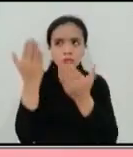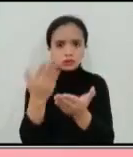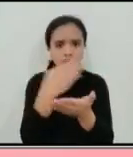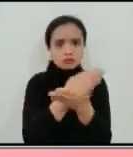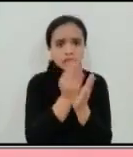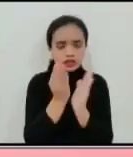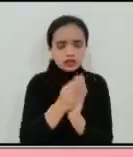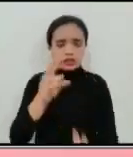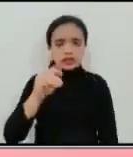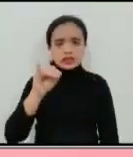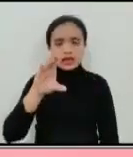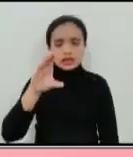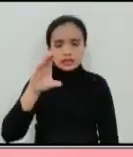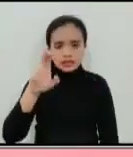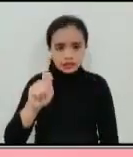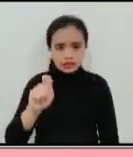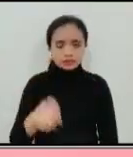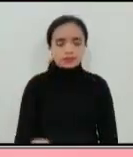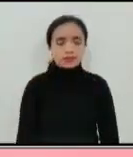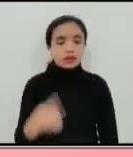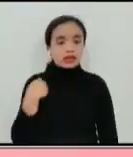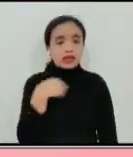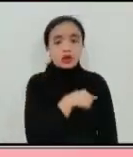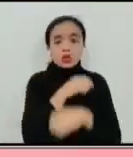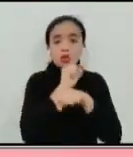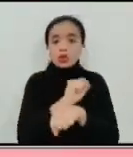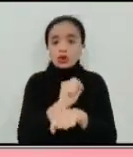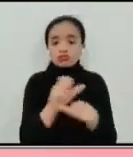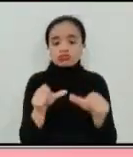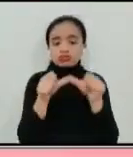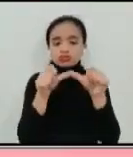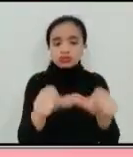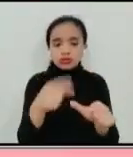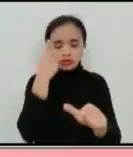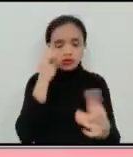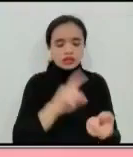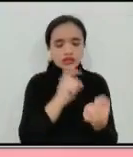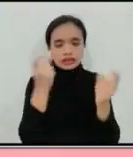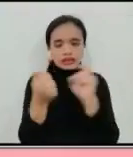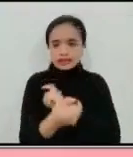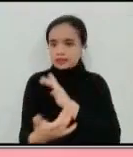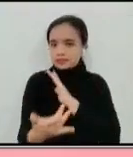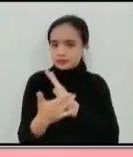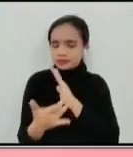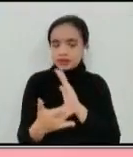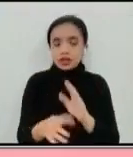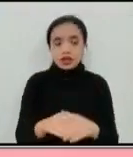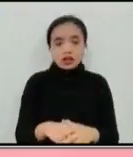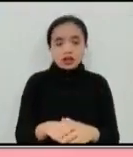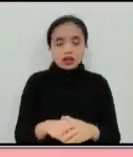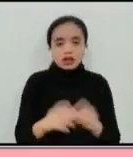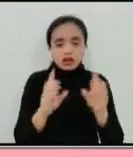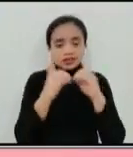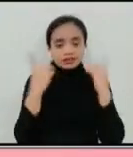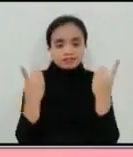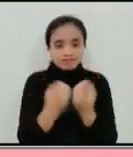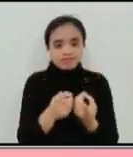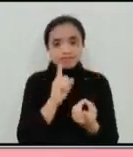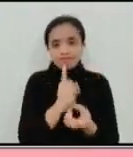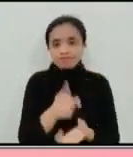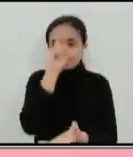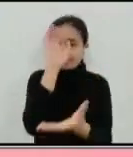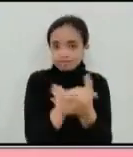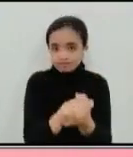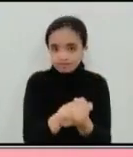agencies as we work toward the country's digital transformation. The department firmly believes that